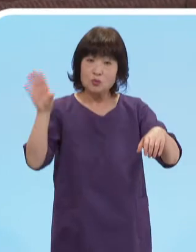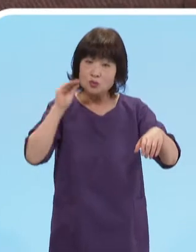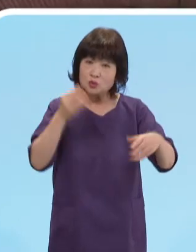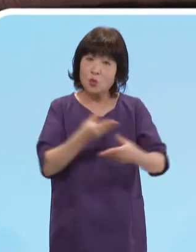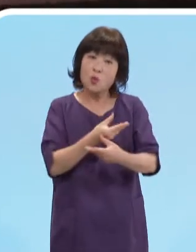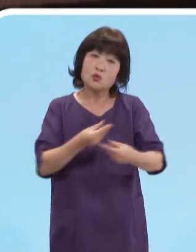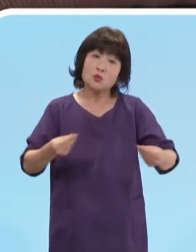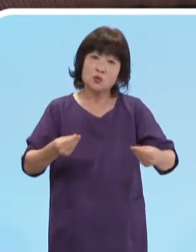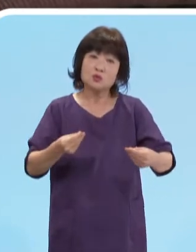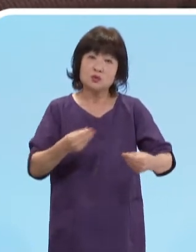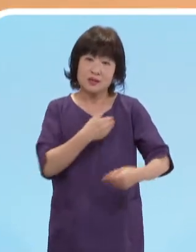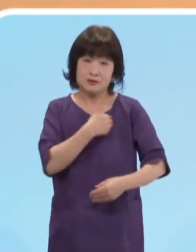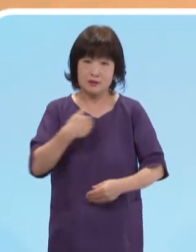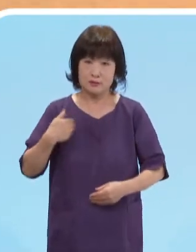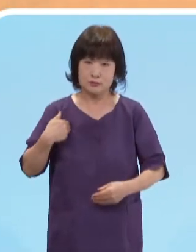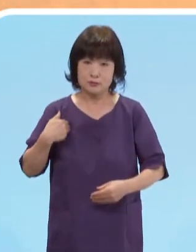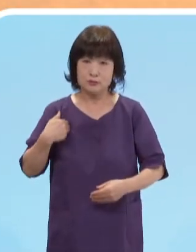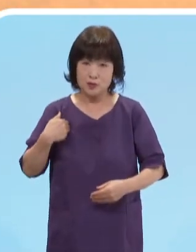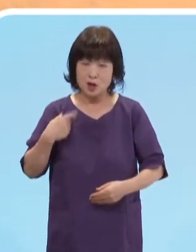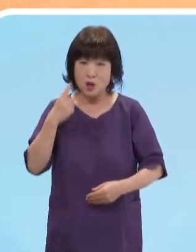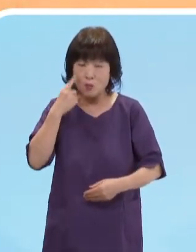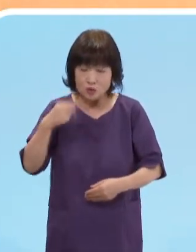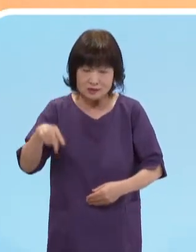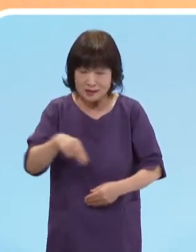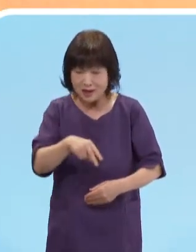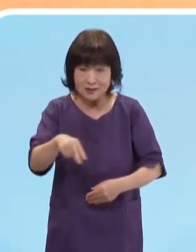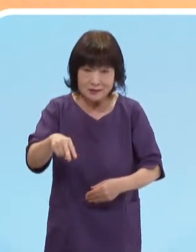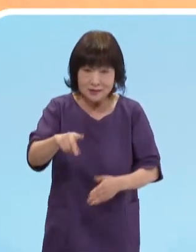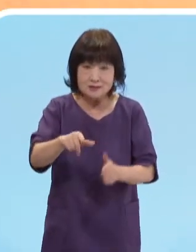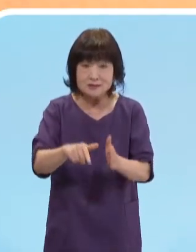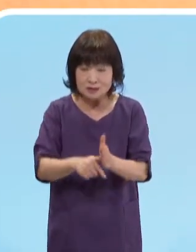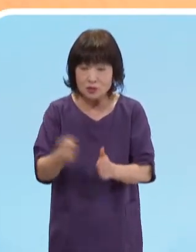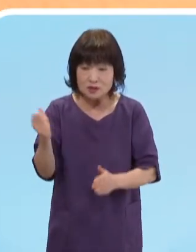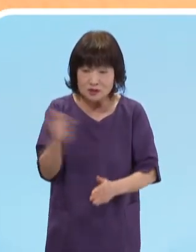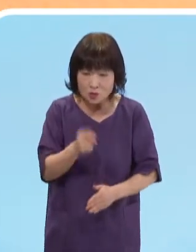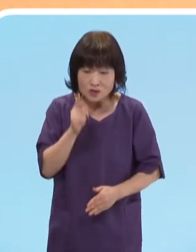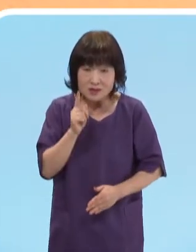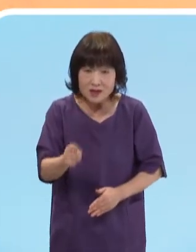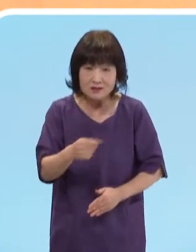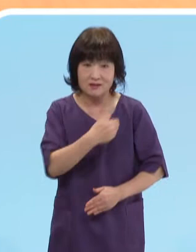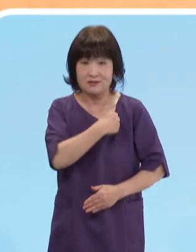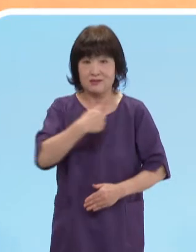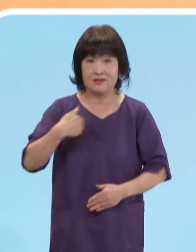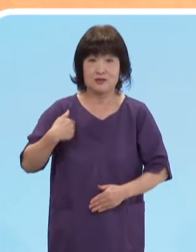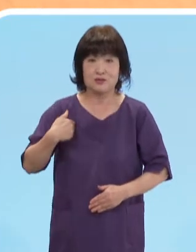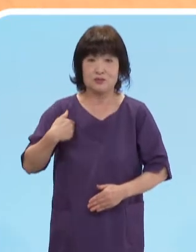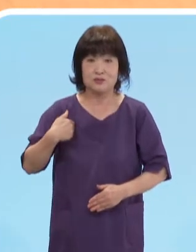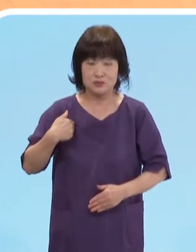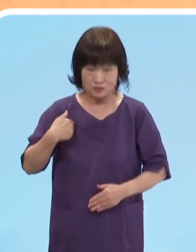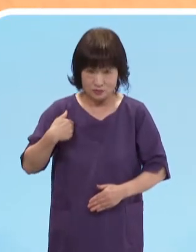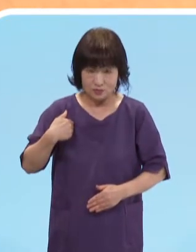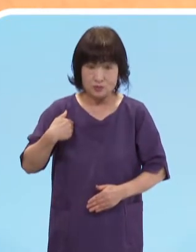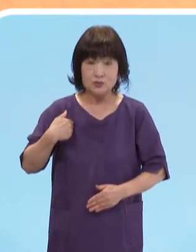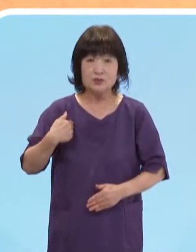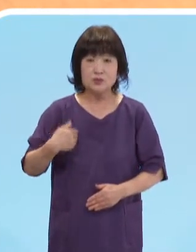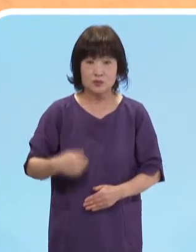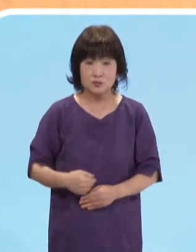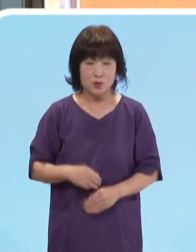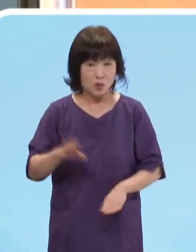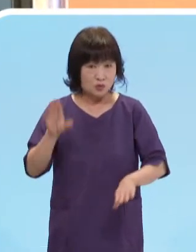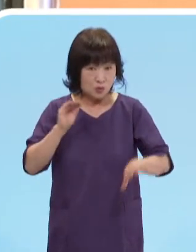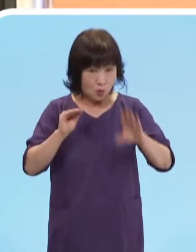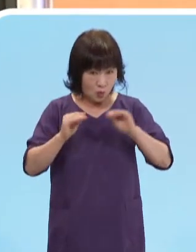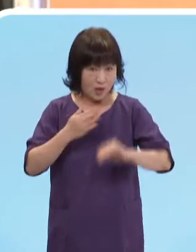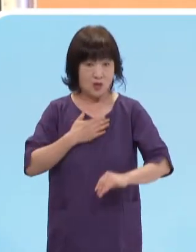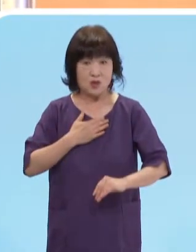共有しておりますので、徘徊の時などに早期発見につながるということで、登録された方の情報が分かるようになっ